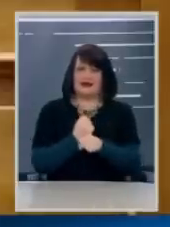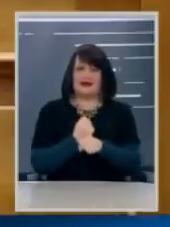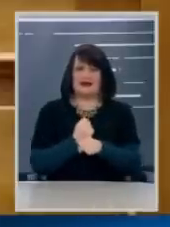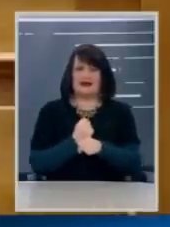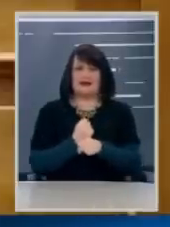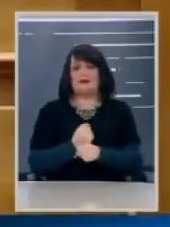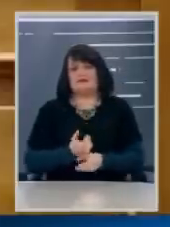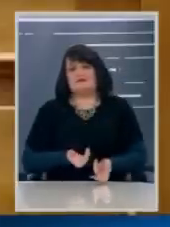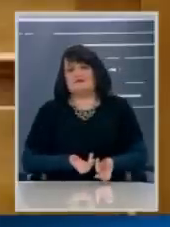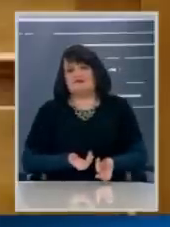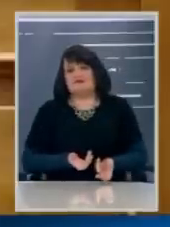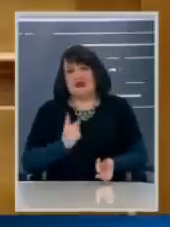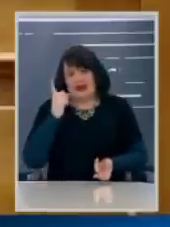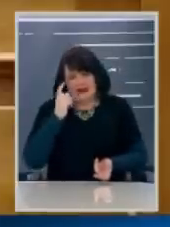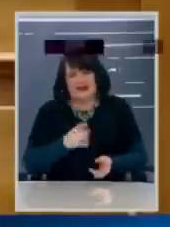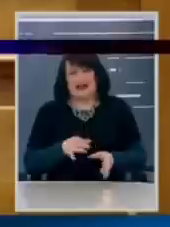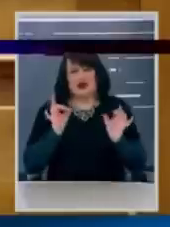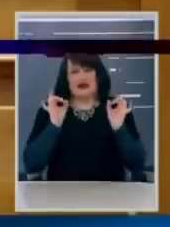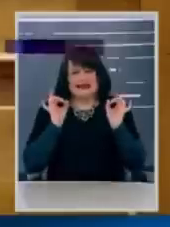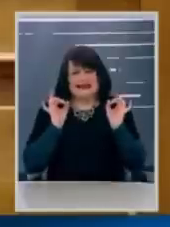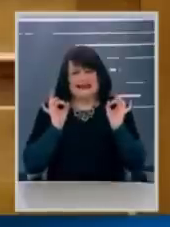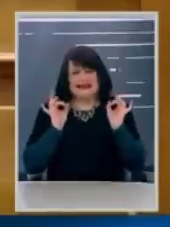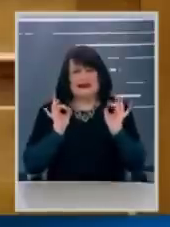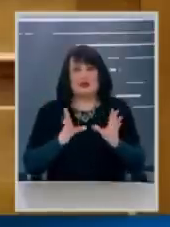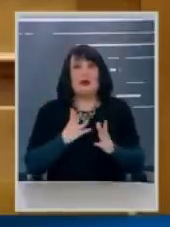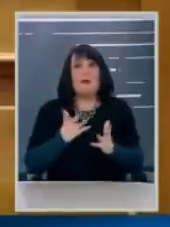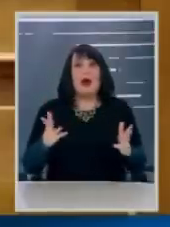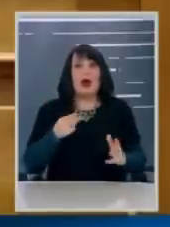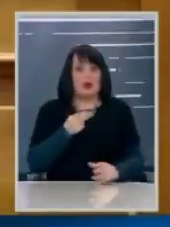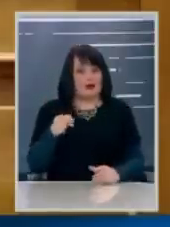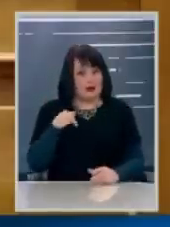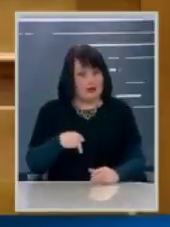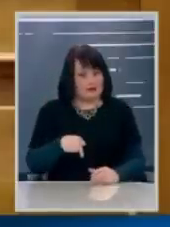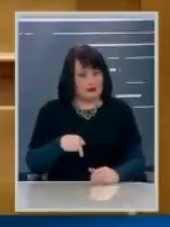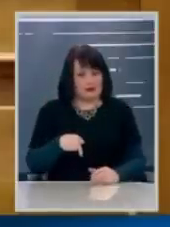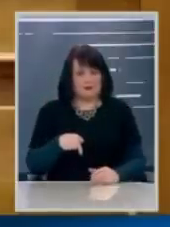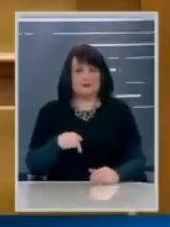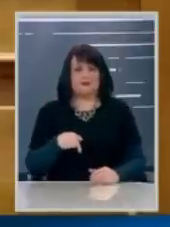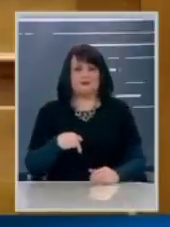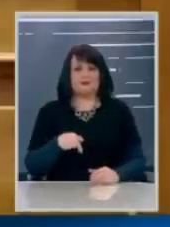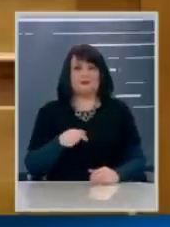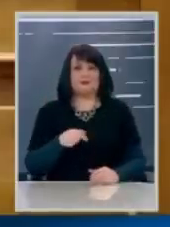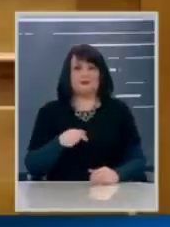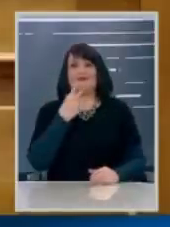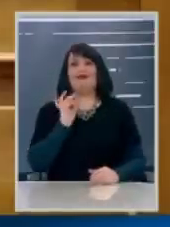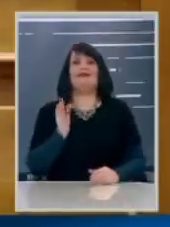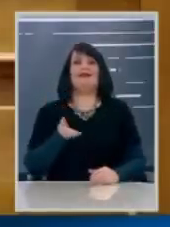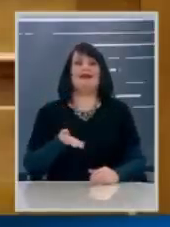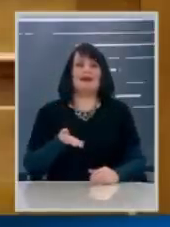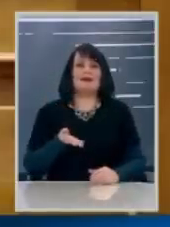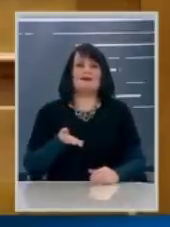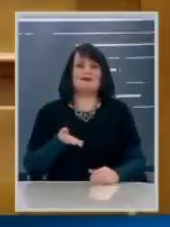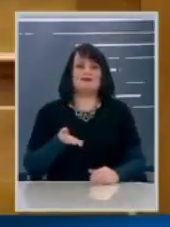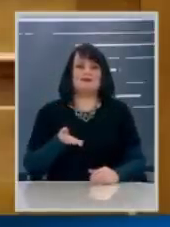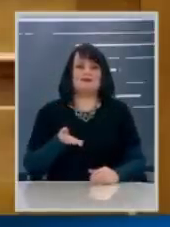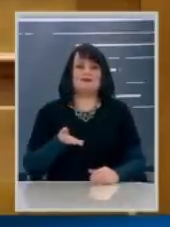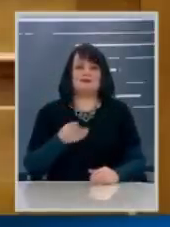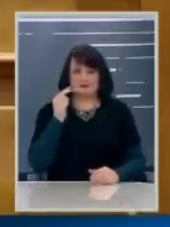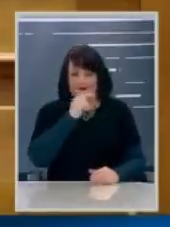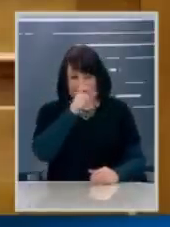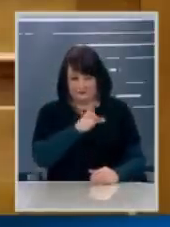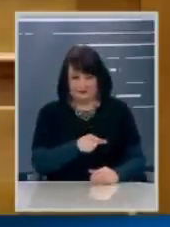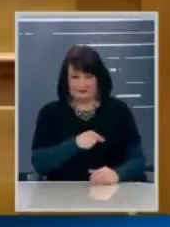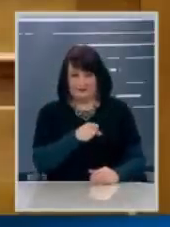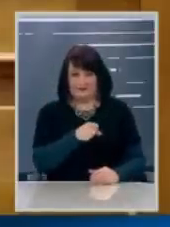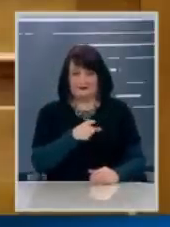τίποτα. Έτσι είναι αυτό. Είναι μείζον το θέμα και είναι ευκαιρία στη θητεία ενός πρωθυπουργού που